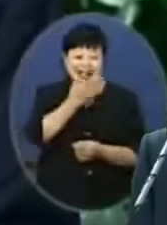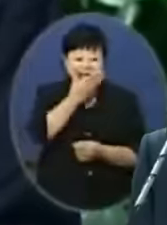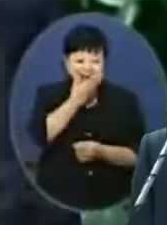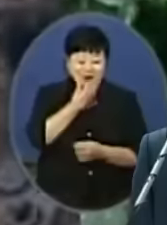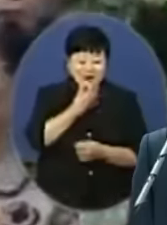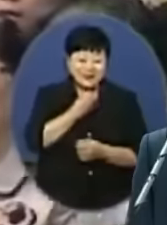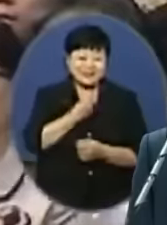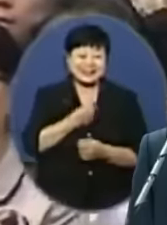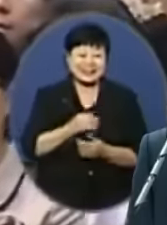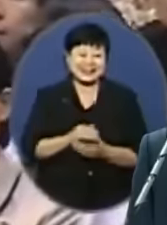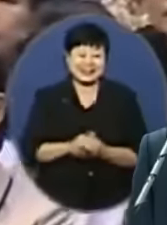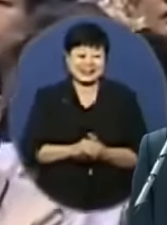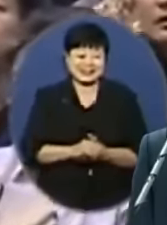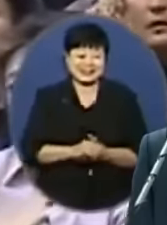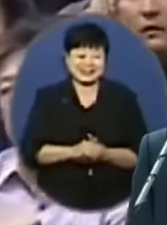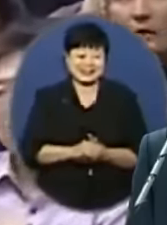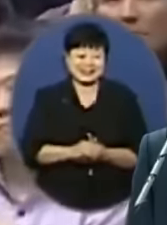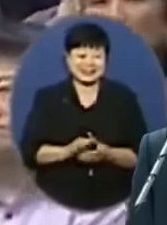행복합니다.